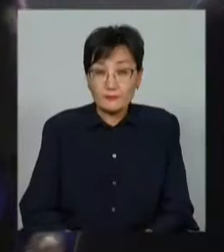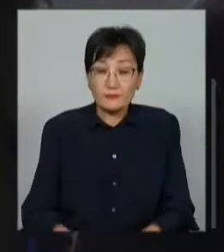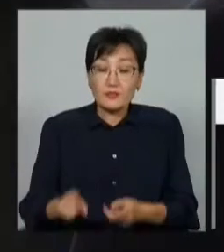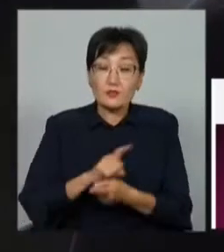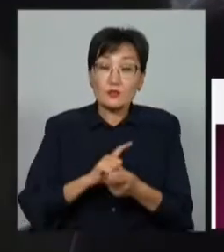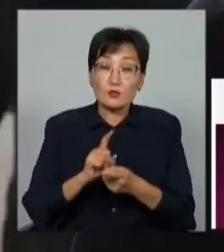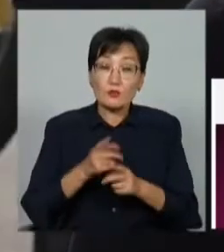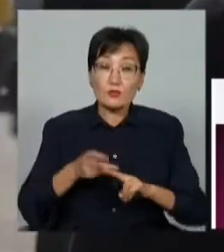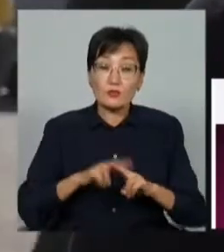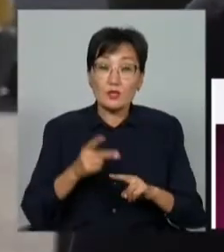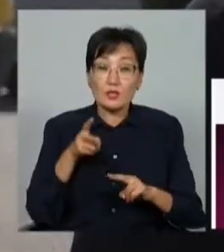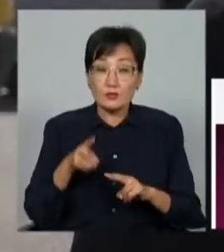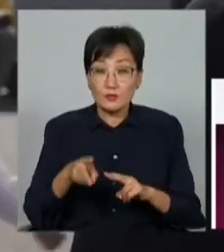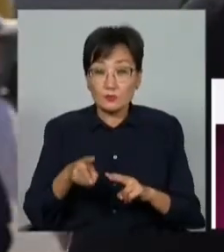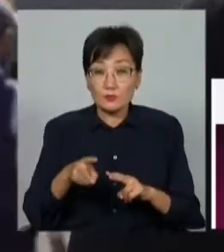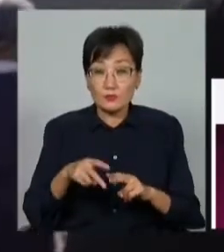Модернизация енді осы